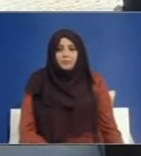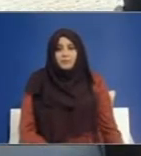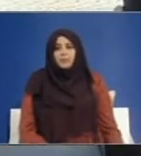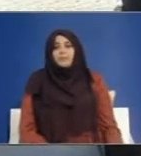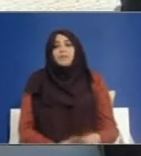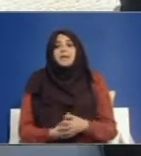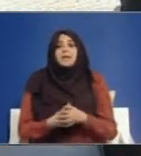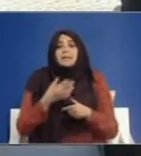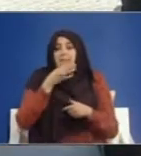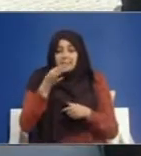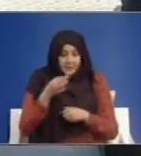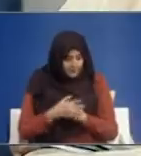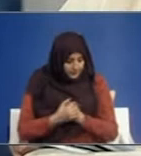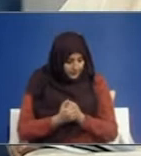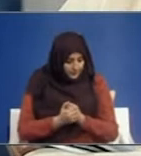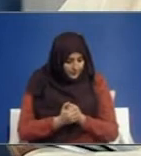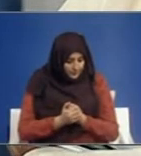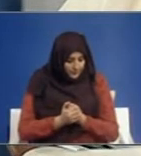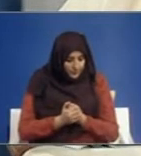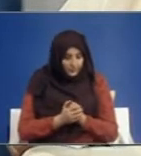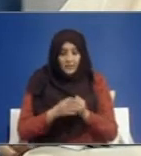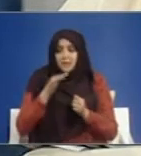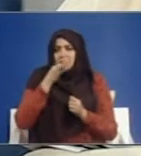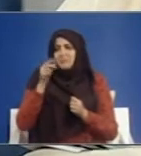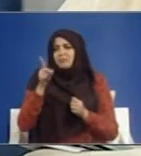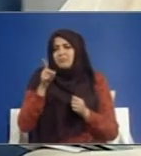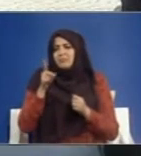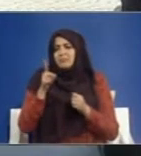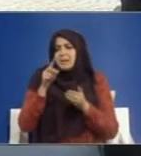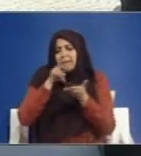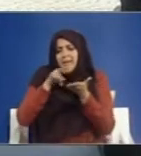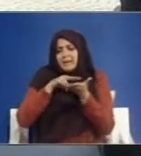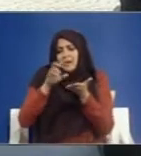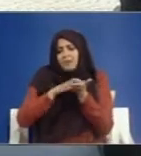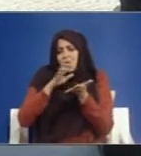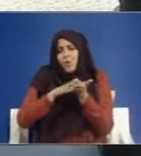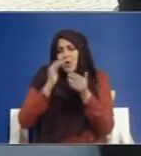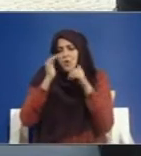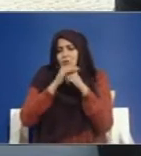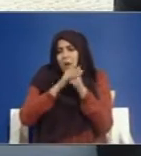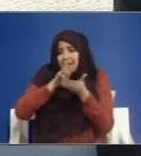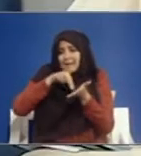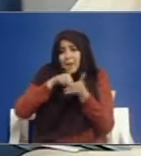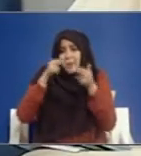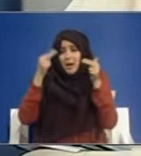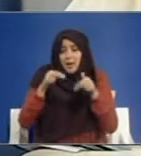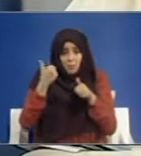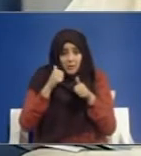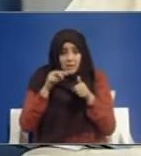لك راني نقوم الليل، هل جايز لي قراءة من المصحف؟ هذا السؤال الأول. نعم يجوز،